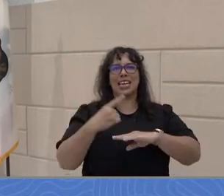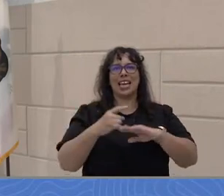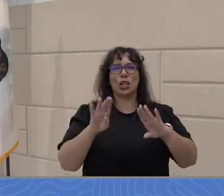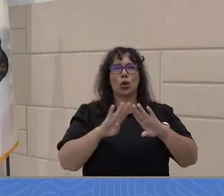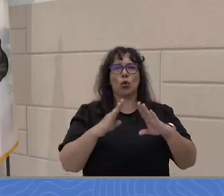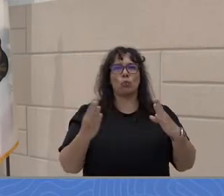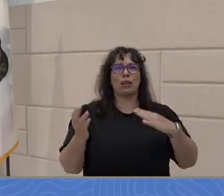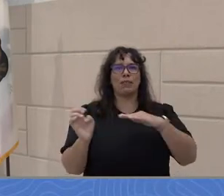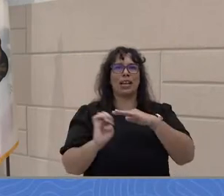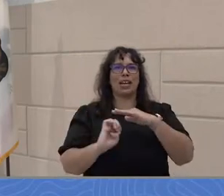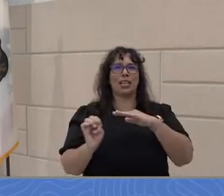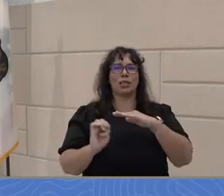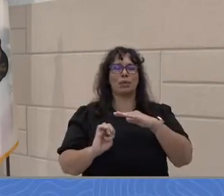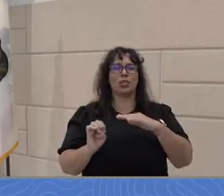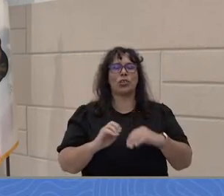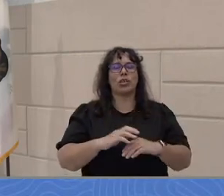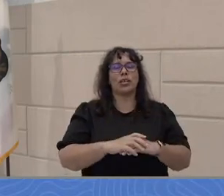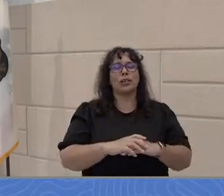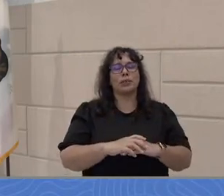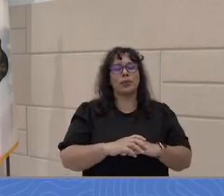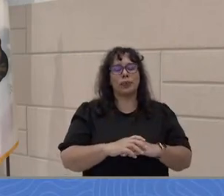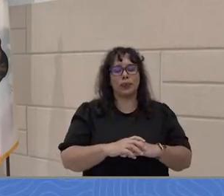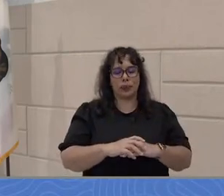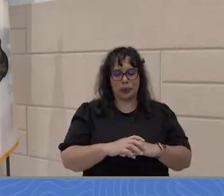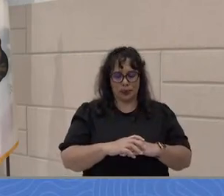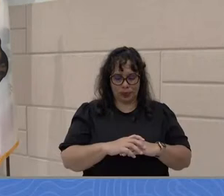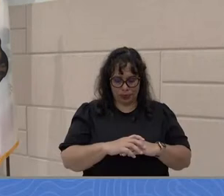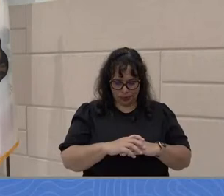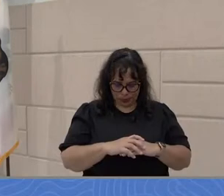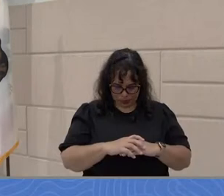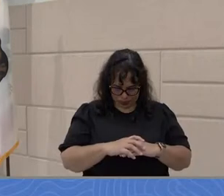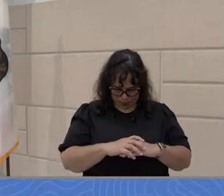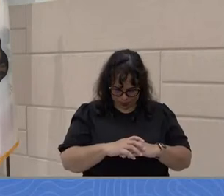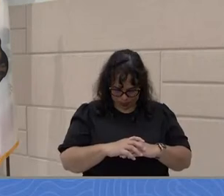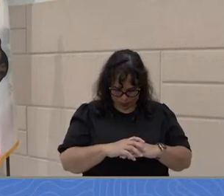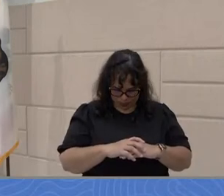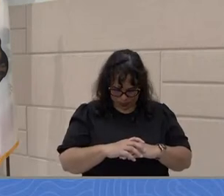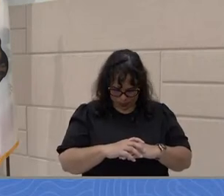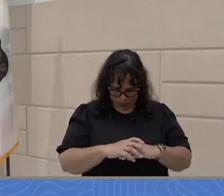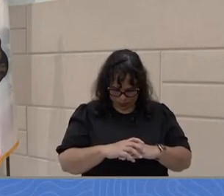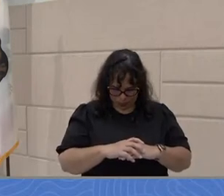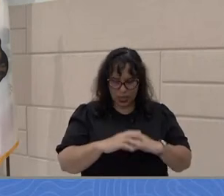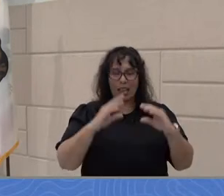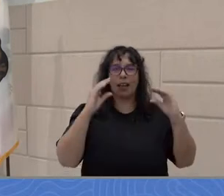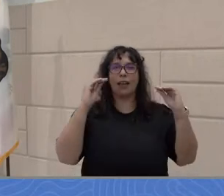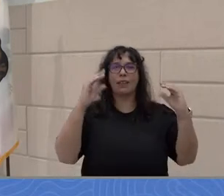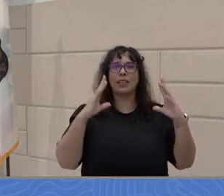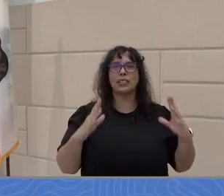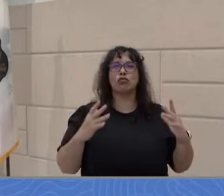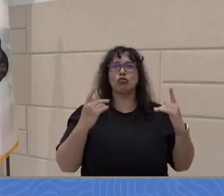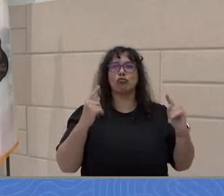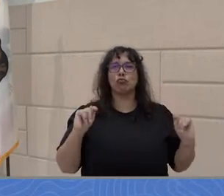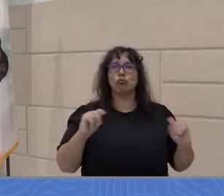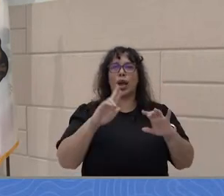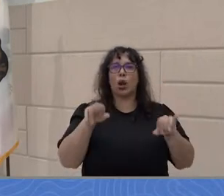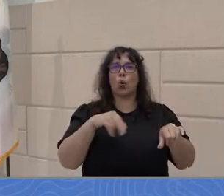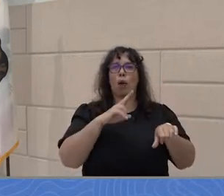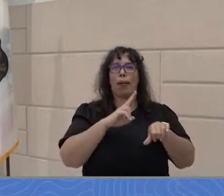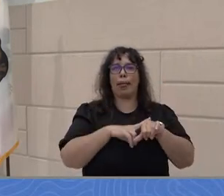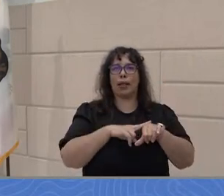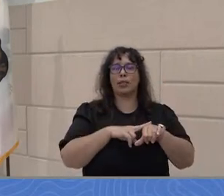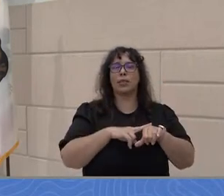20 23នេះគឺគាត់ចង់ជជែកអំពីការបើកឲ្យសិស្សថ្នាក់តូចតូចត្រឡប់ចូលរៀនវិញអ